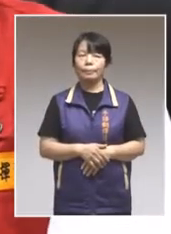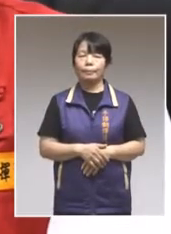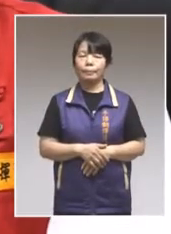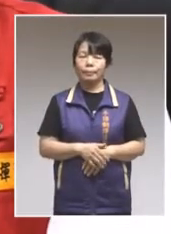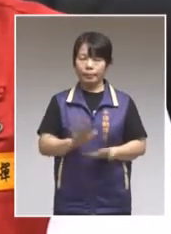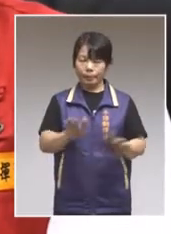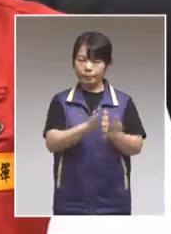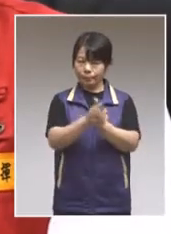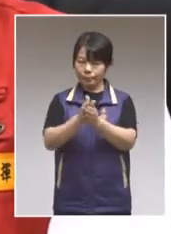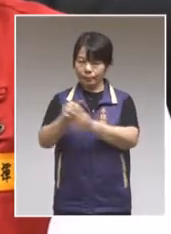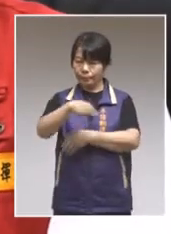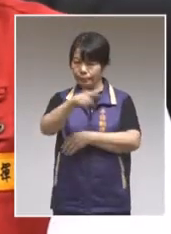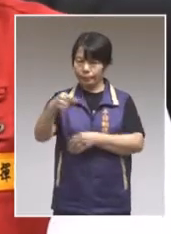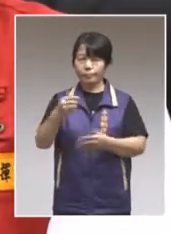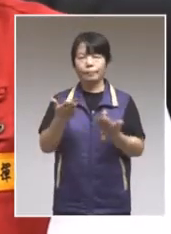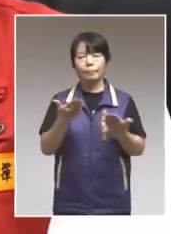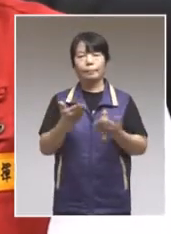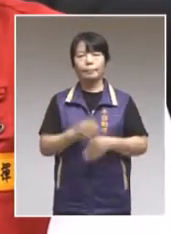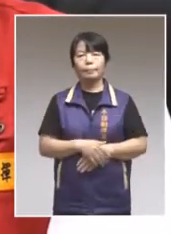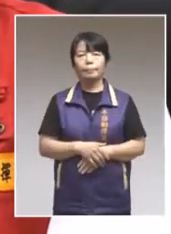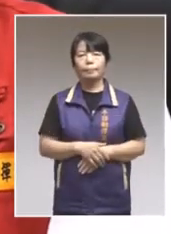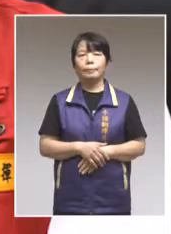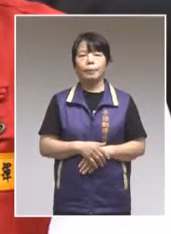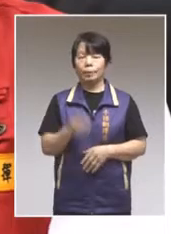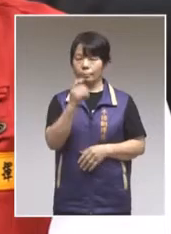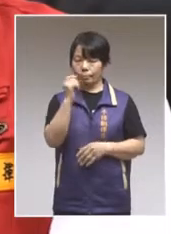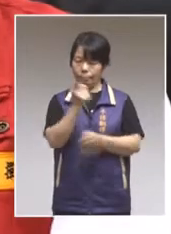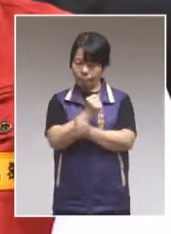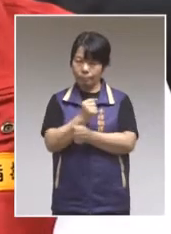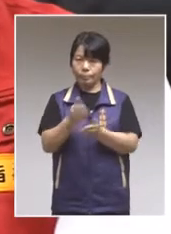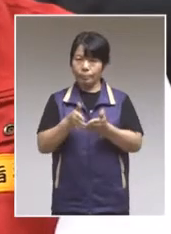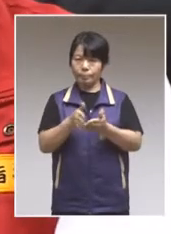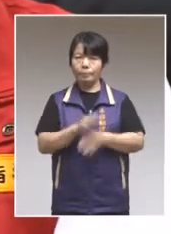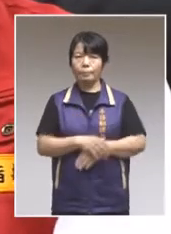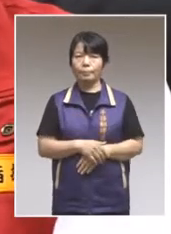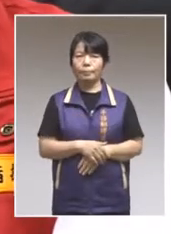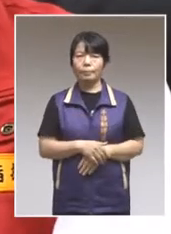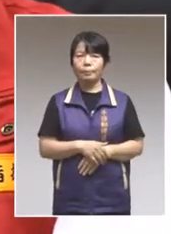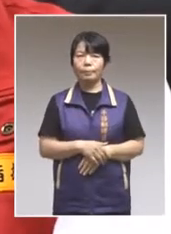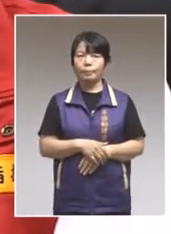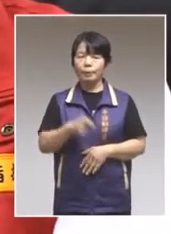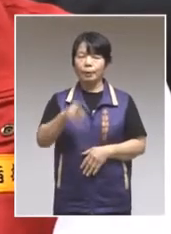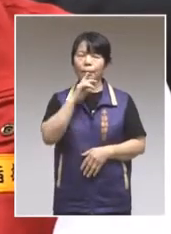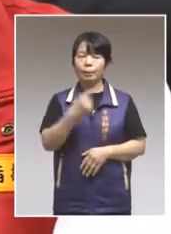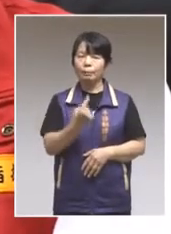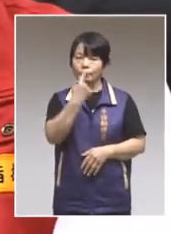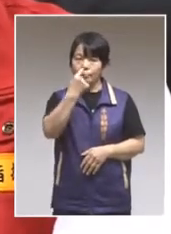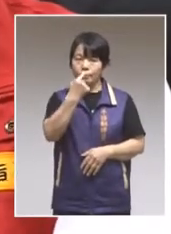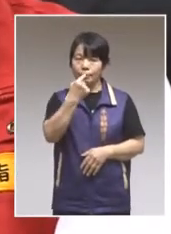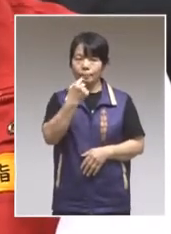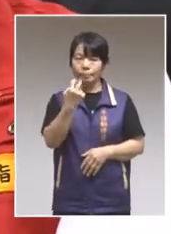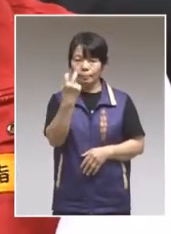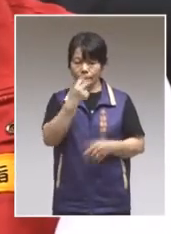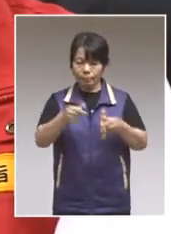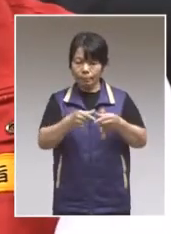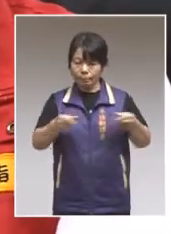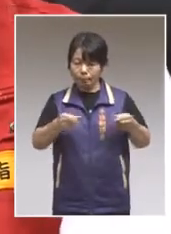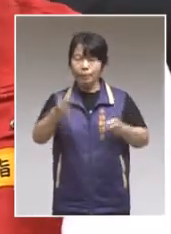托大家这个部分也要能够特别的注意那这个试剂是由高雄市政府提